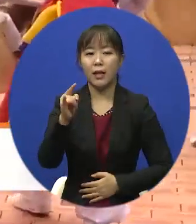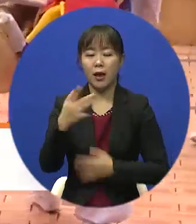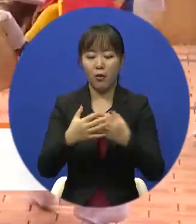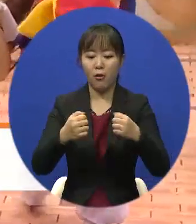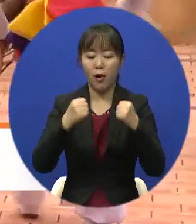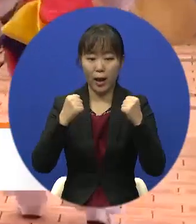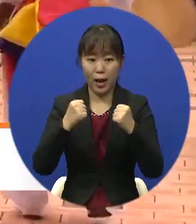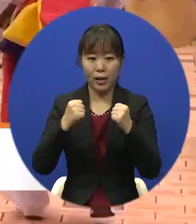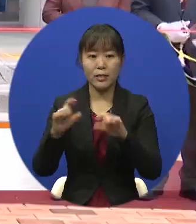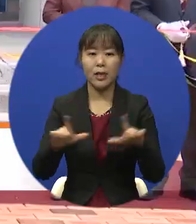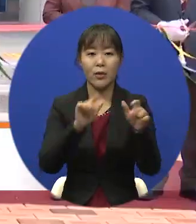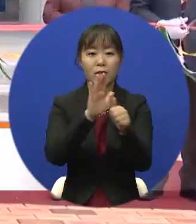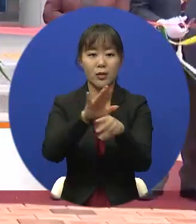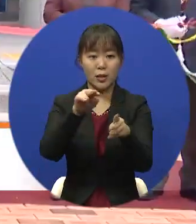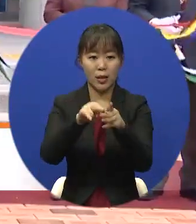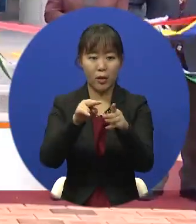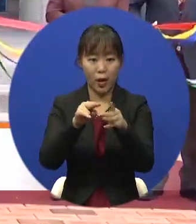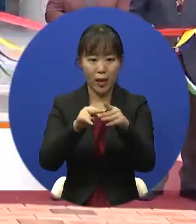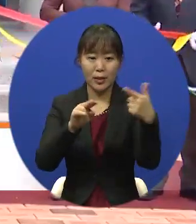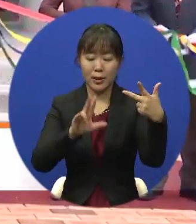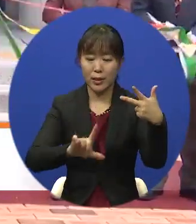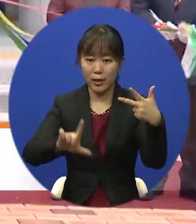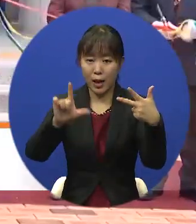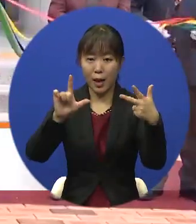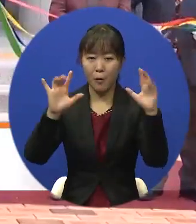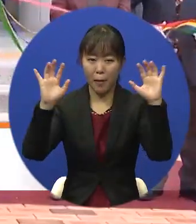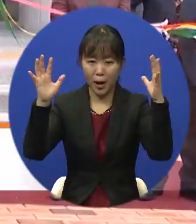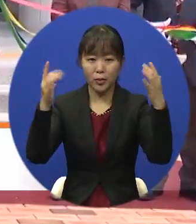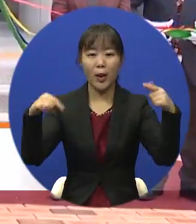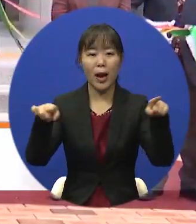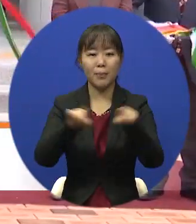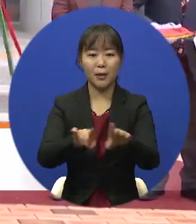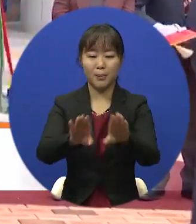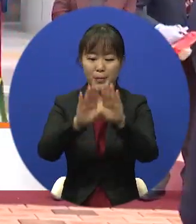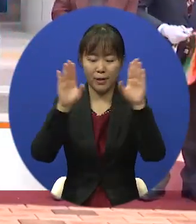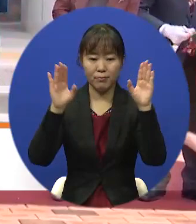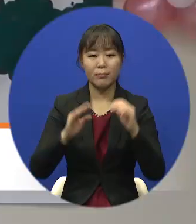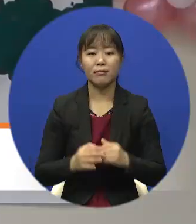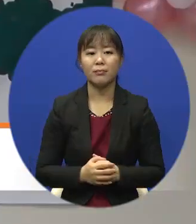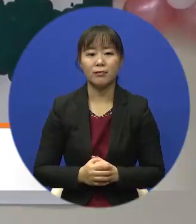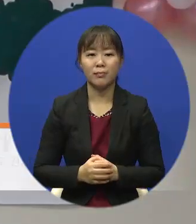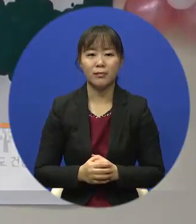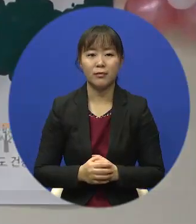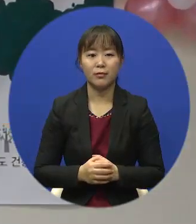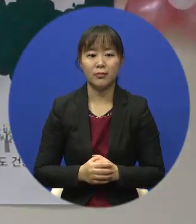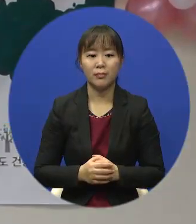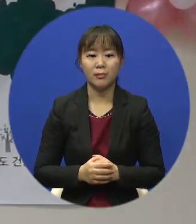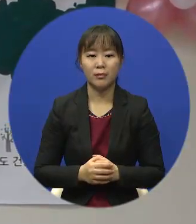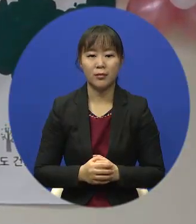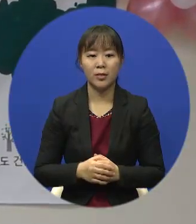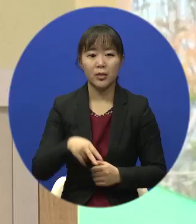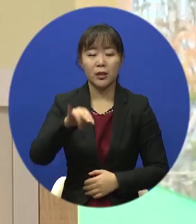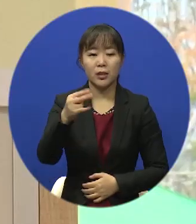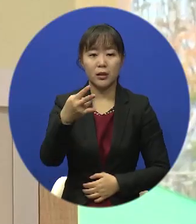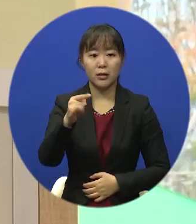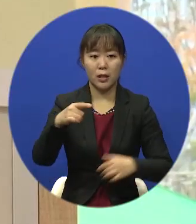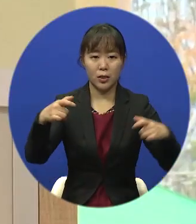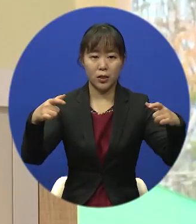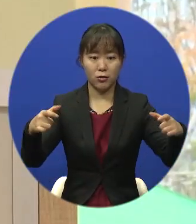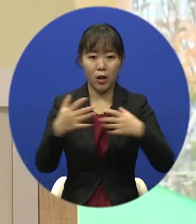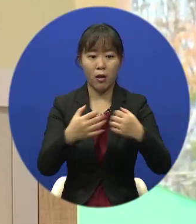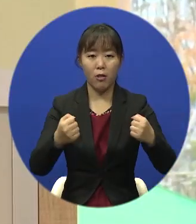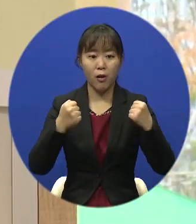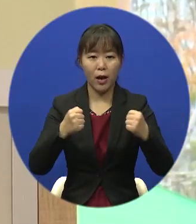신대건강생활지원센터가 지난 7일 많은 시민들의 환영의 박수 속에 개소했습니다. 신대지구